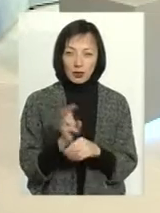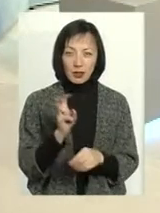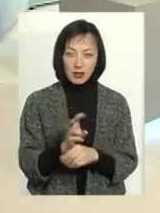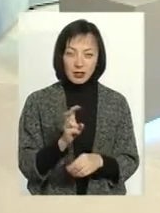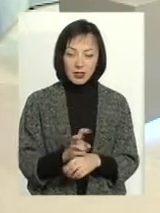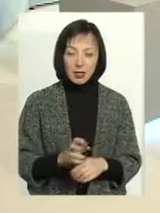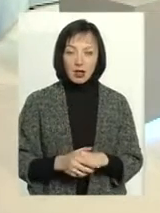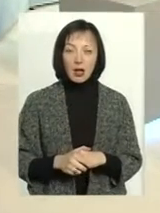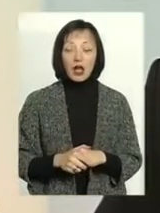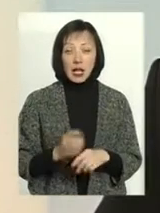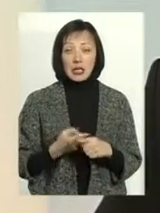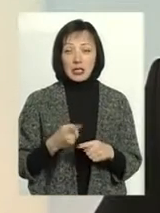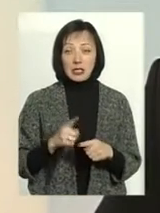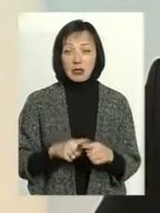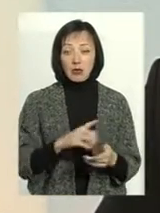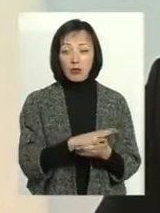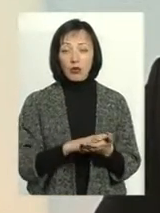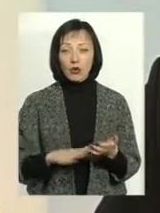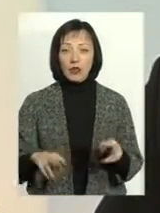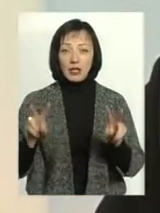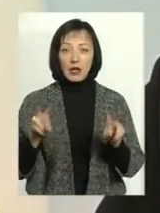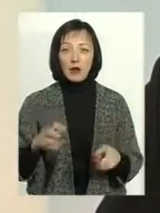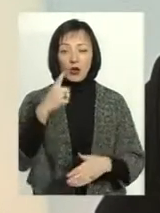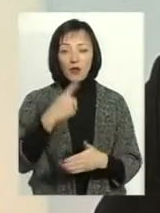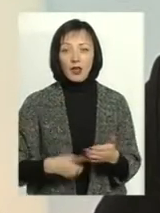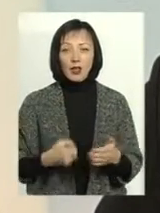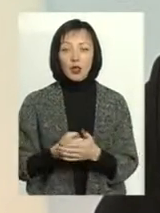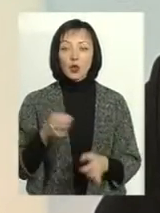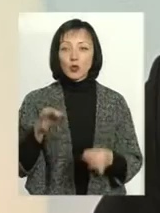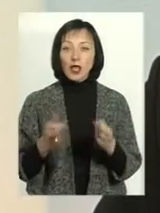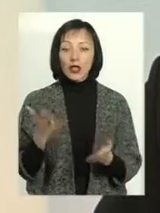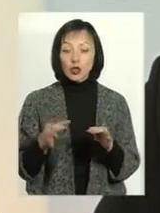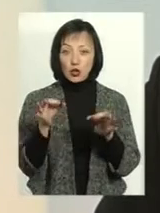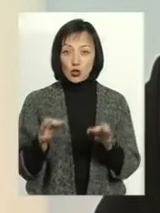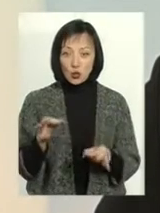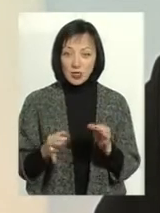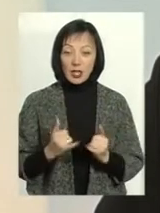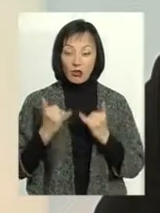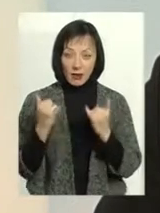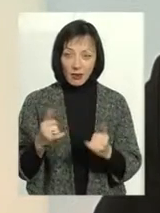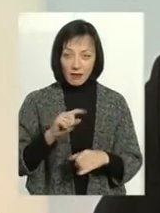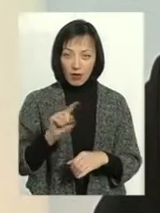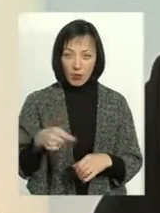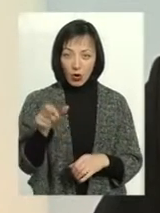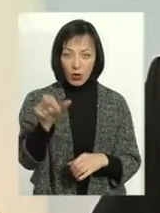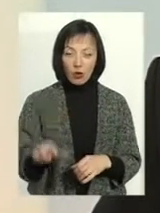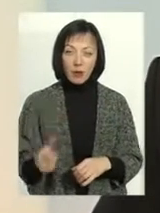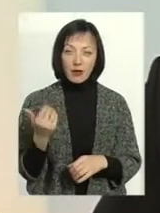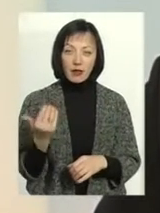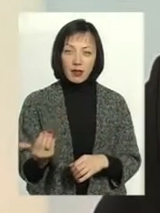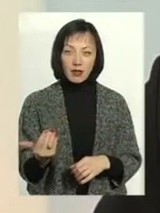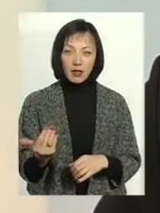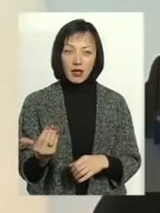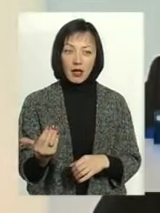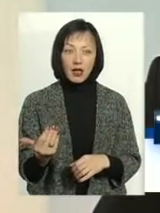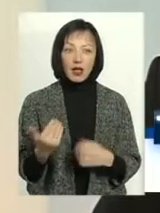Не перший день ходить по судах, і це продовження теми довіри до суду. От якщо суд задовільнив вимоги громадянина,